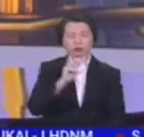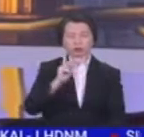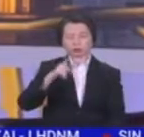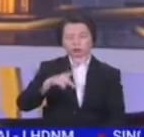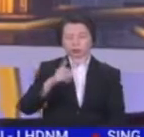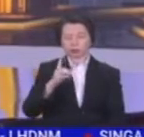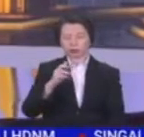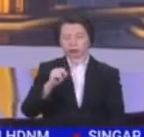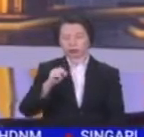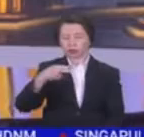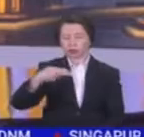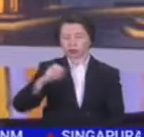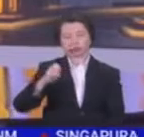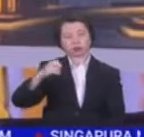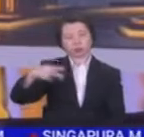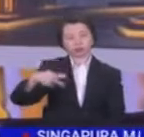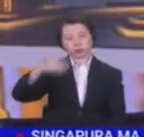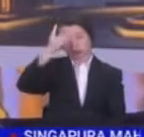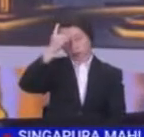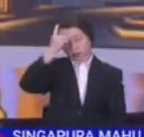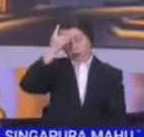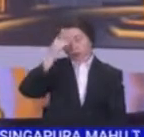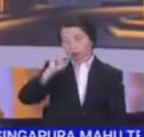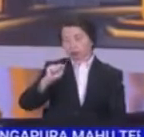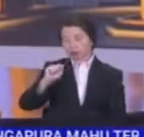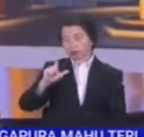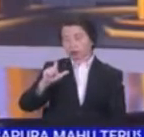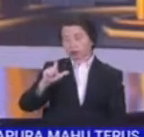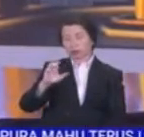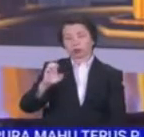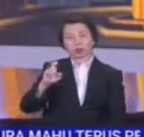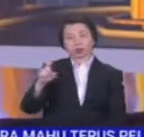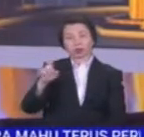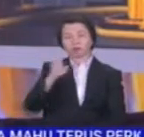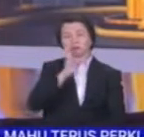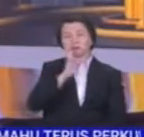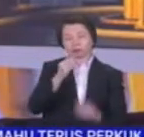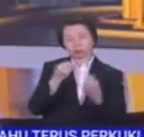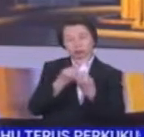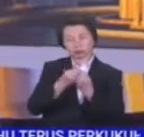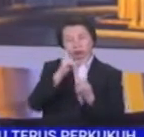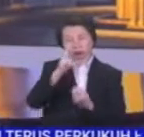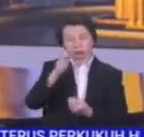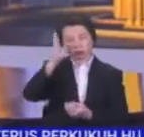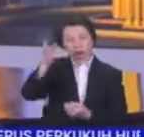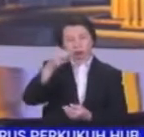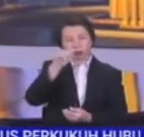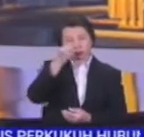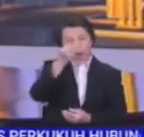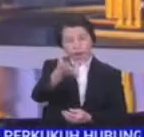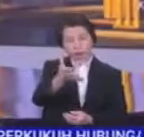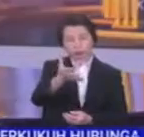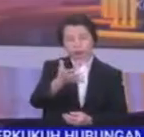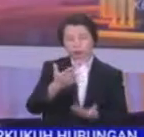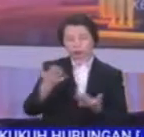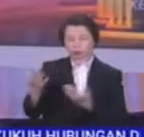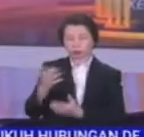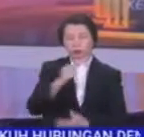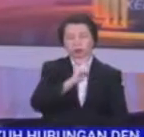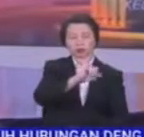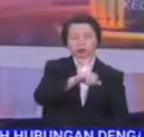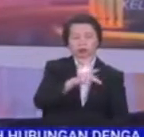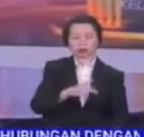Ehwal Pengguna KPDNHEP, Datuk Sri Alexander Nantalingki berkata, jumlah sebenar akan didedahkan Suruhanjaya Persaingan